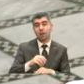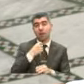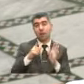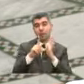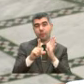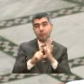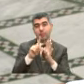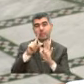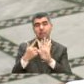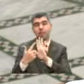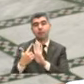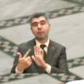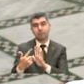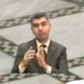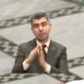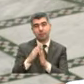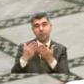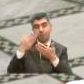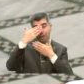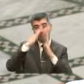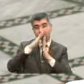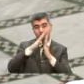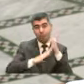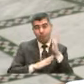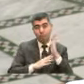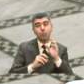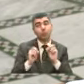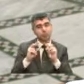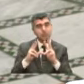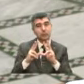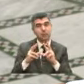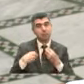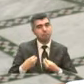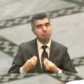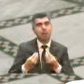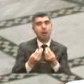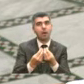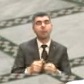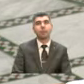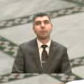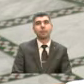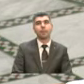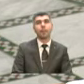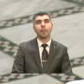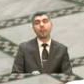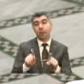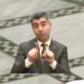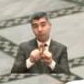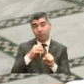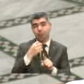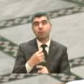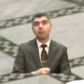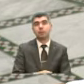كما جاء في جوابكم أن هذا المطلب هو أيضا ليس فقط في